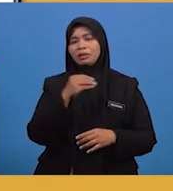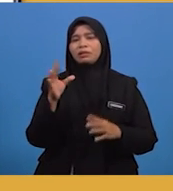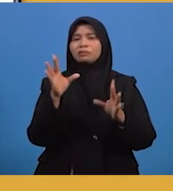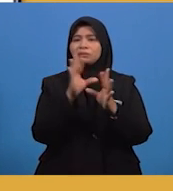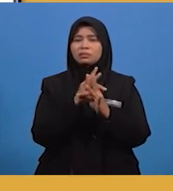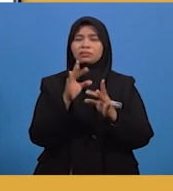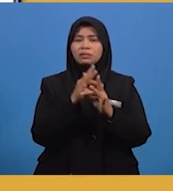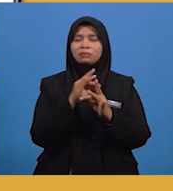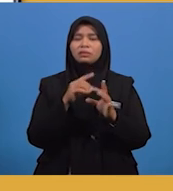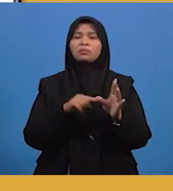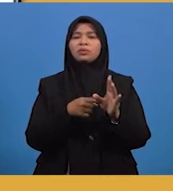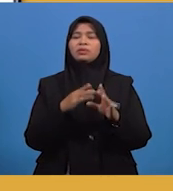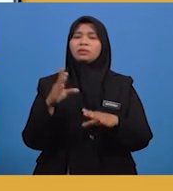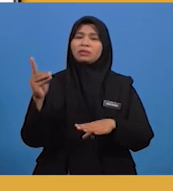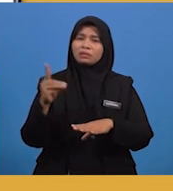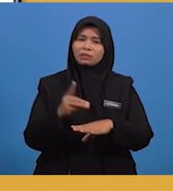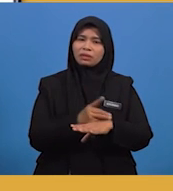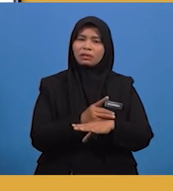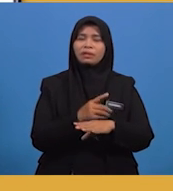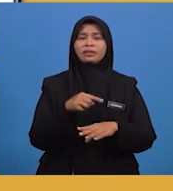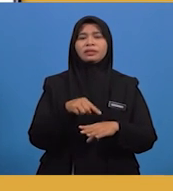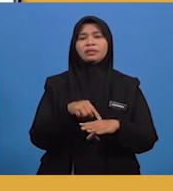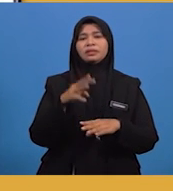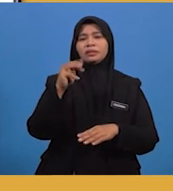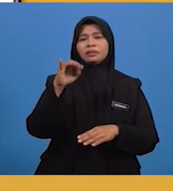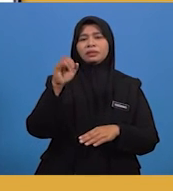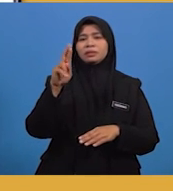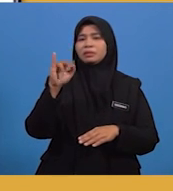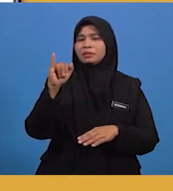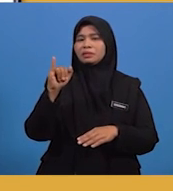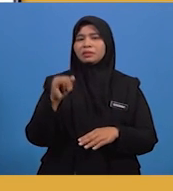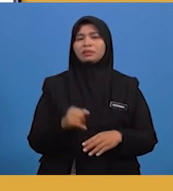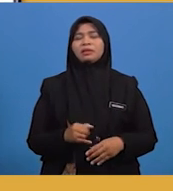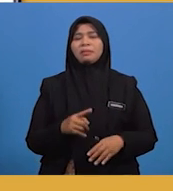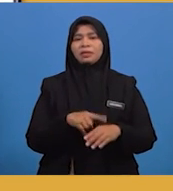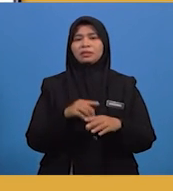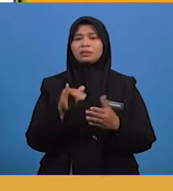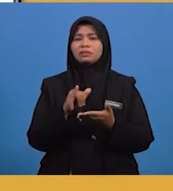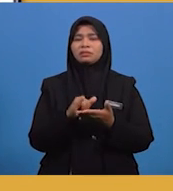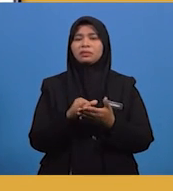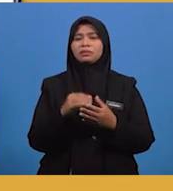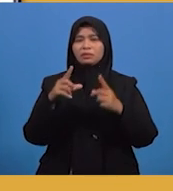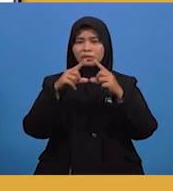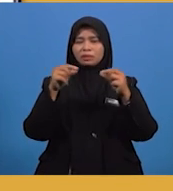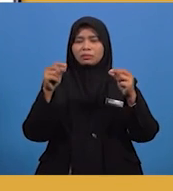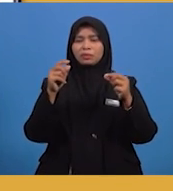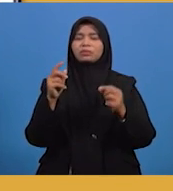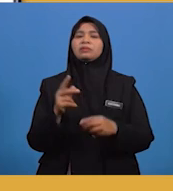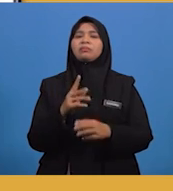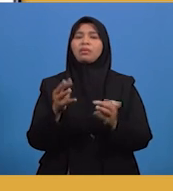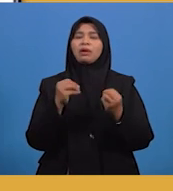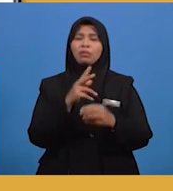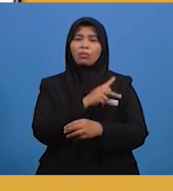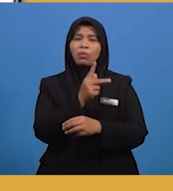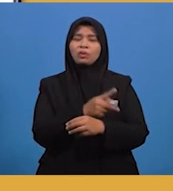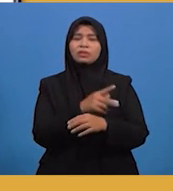dengan pendaratan di Miri, di mana Jepun ingin menguasai sumber minyak